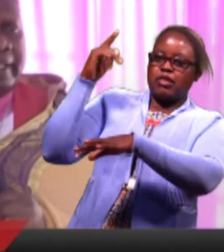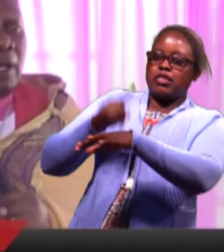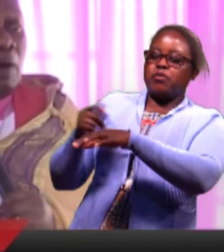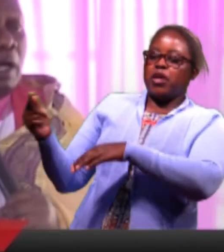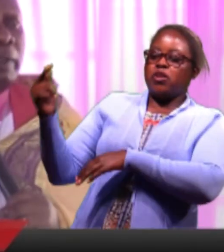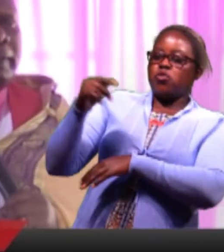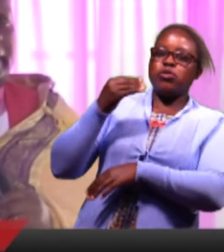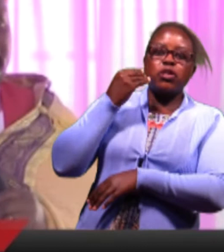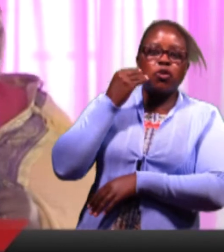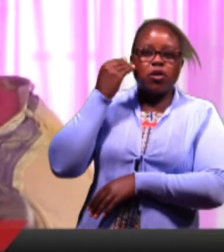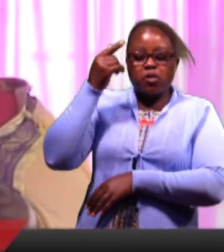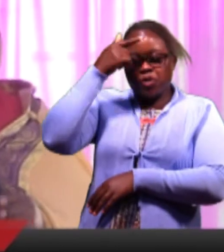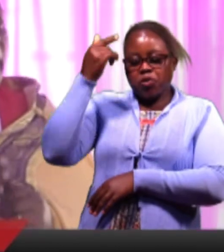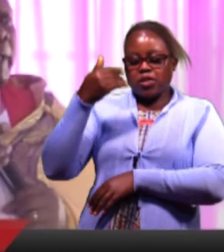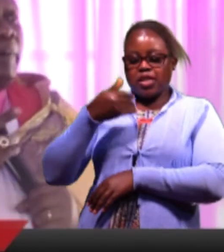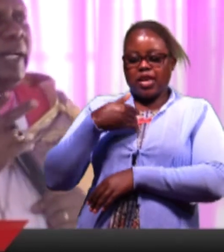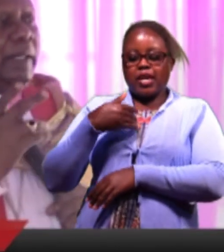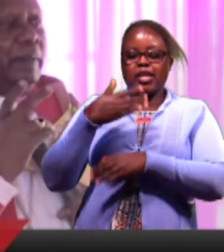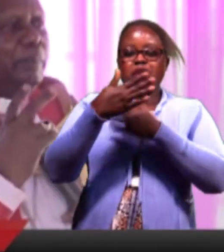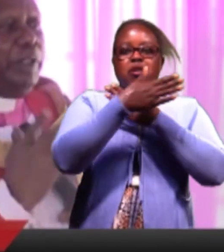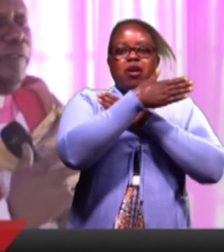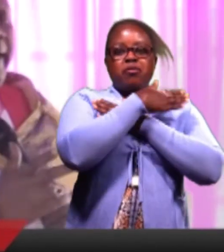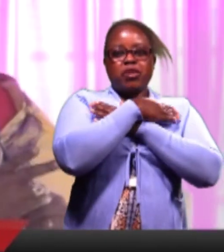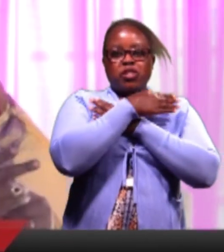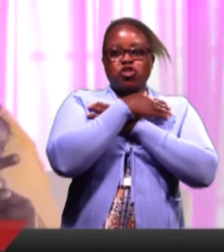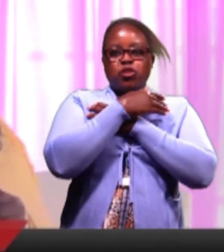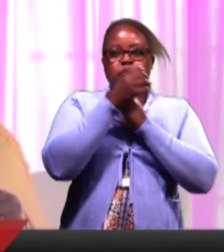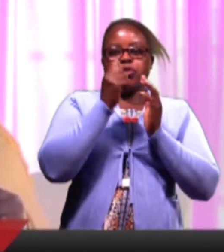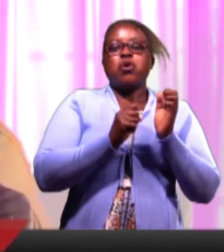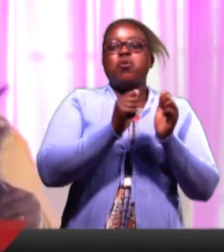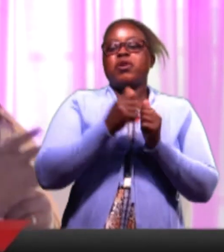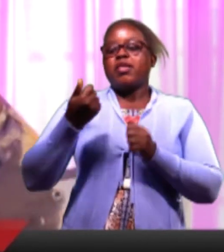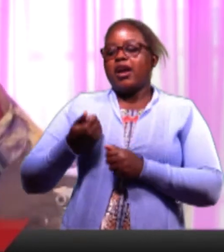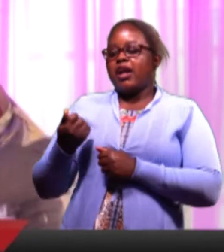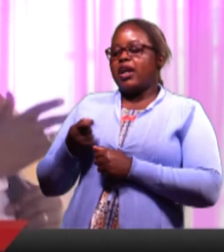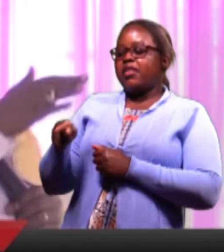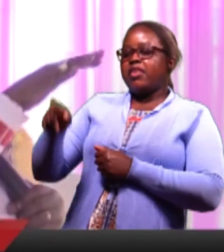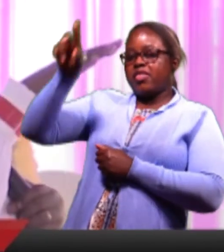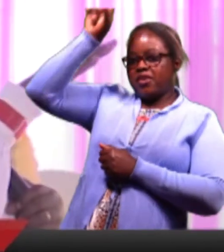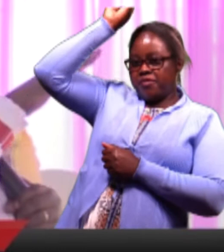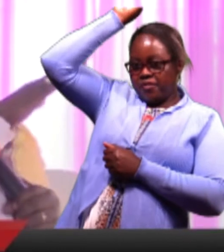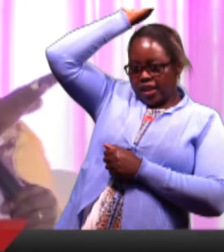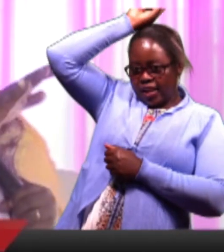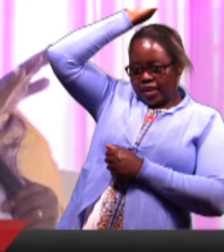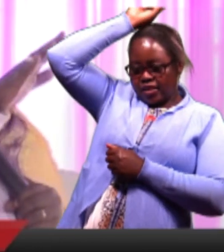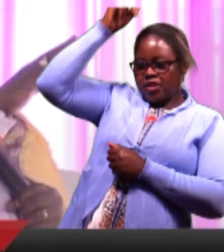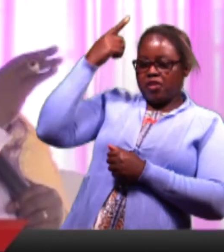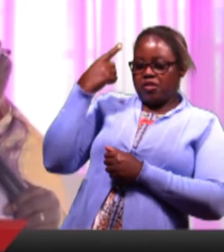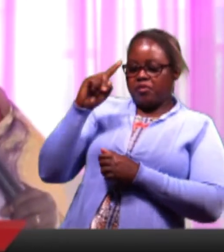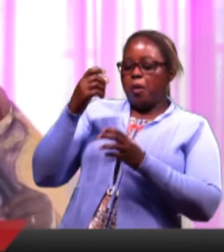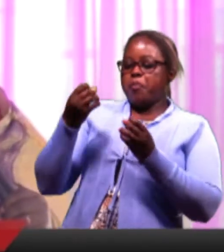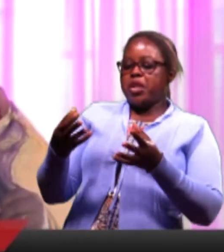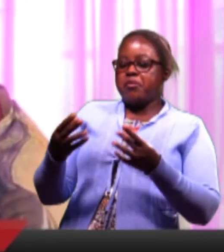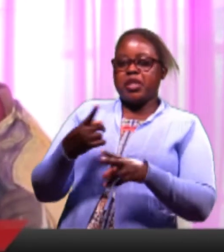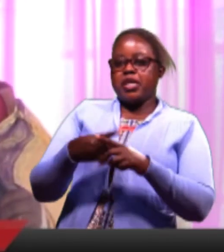na akaja kwao, na kwa sababu amekuwa boyfriend wakasichana hapo kwa village kwa miaka